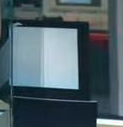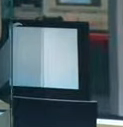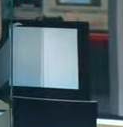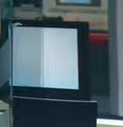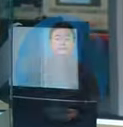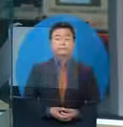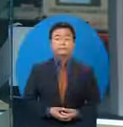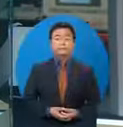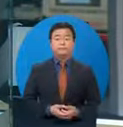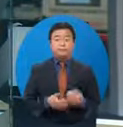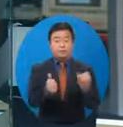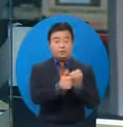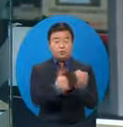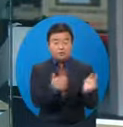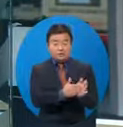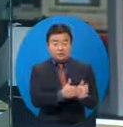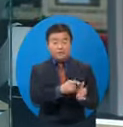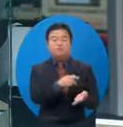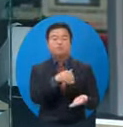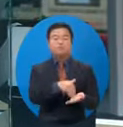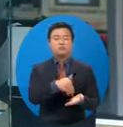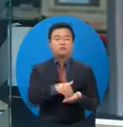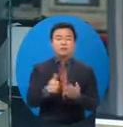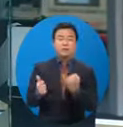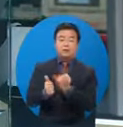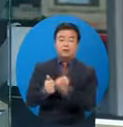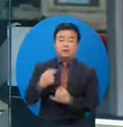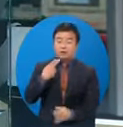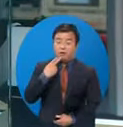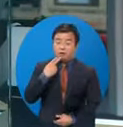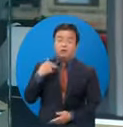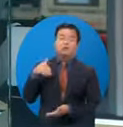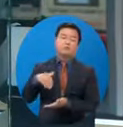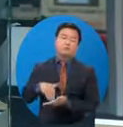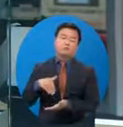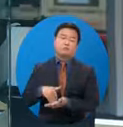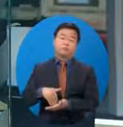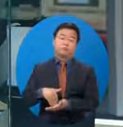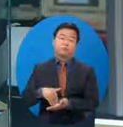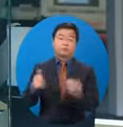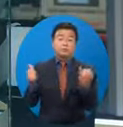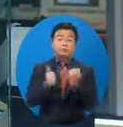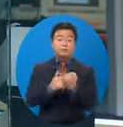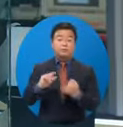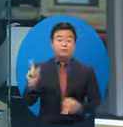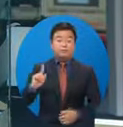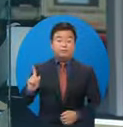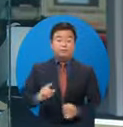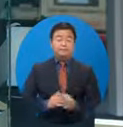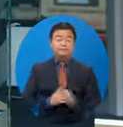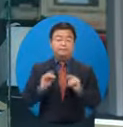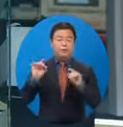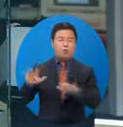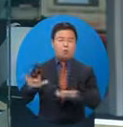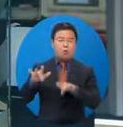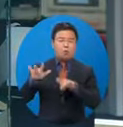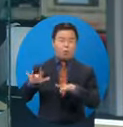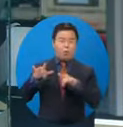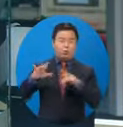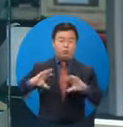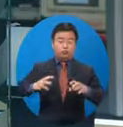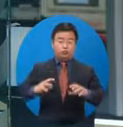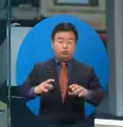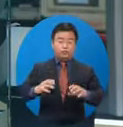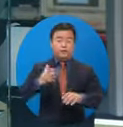해도 후회, 안 해도 후회. 여러분은 결혼에 대해서 어떻게 생각하시나요? 호주에서는 행복한 결혼 생활을